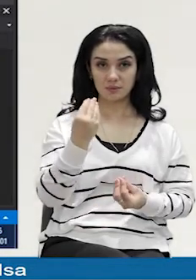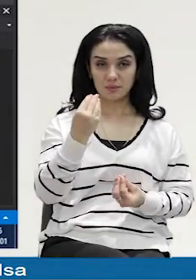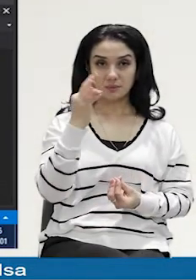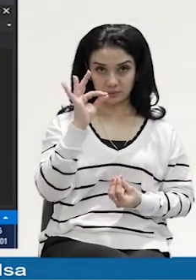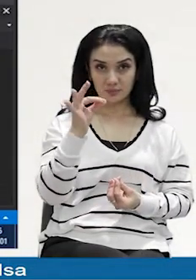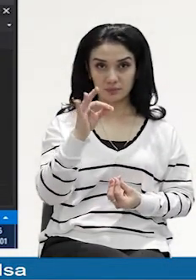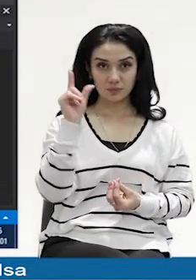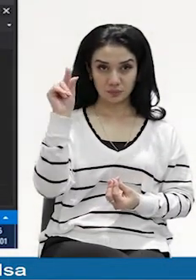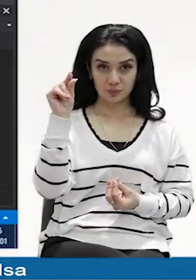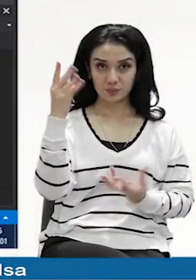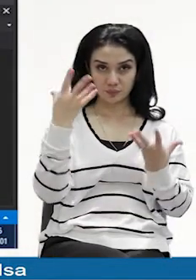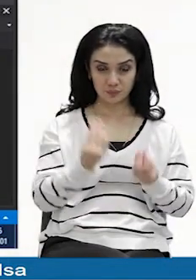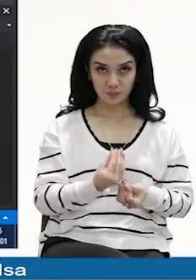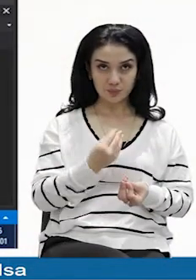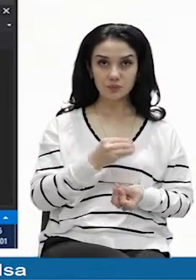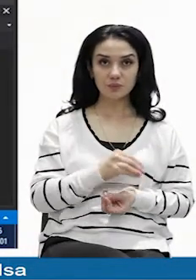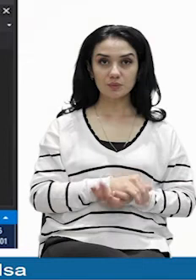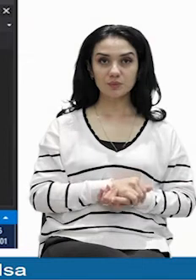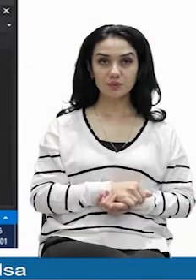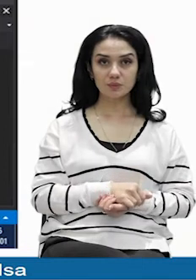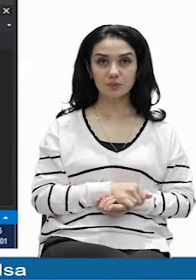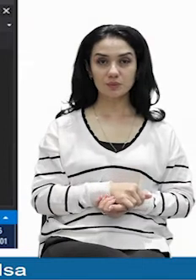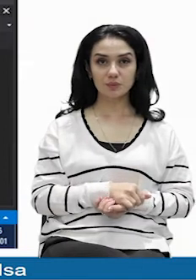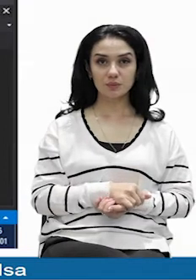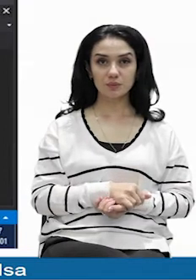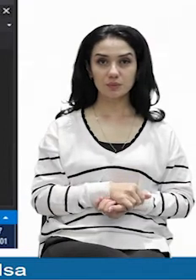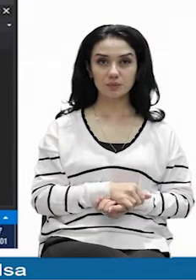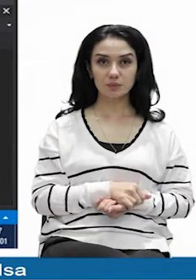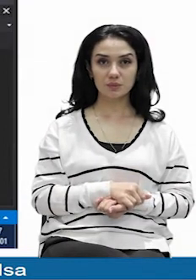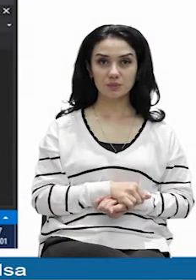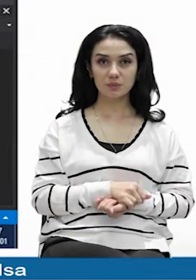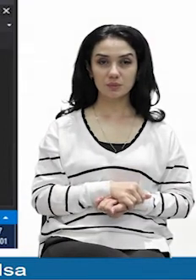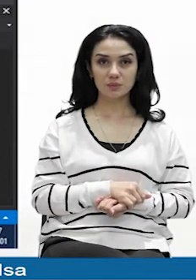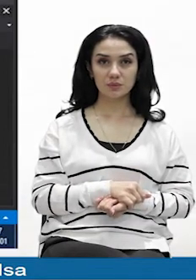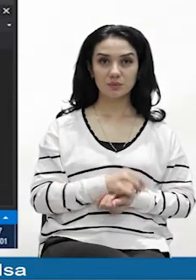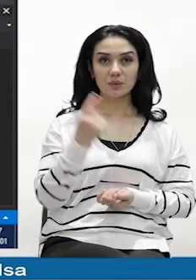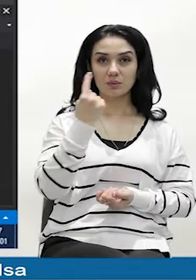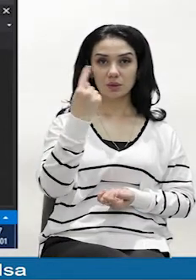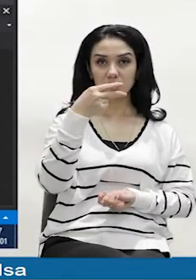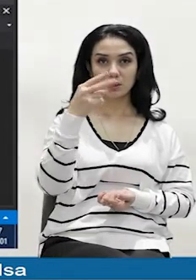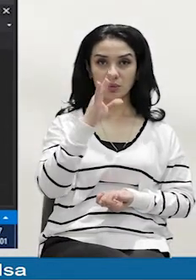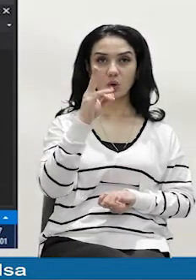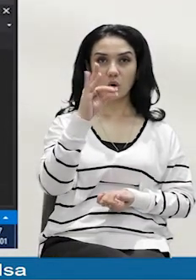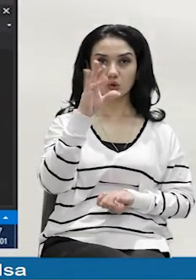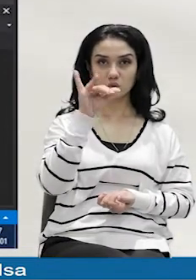xo'sh, bu shart emas. 1 ga teng bo'lsa